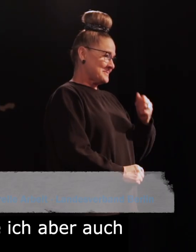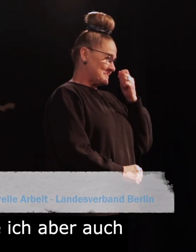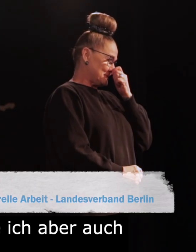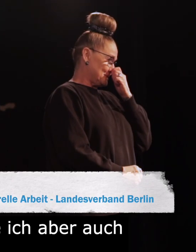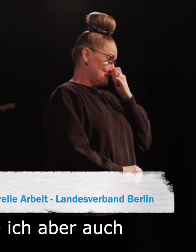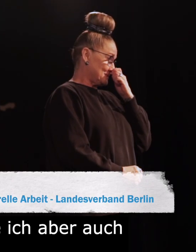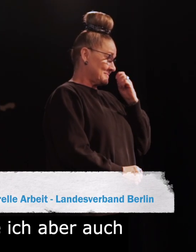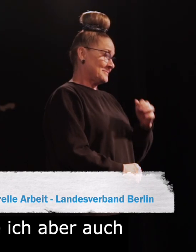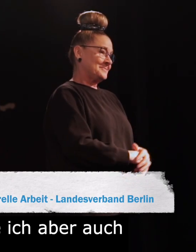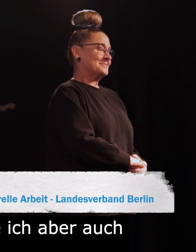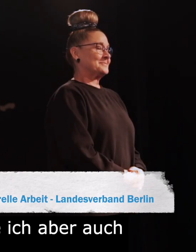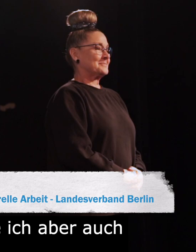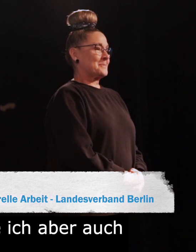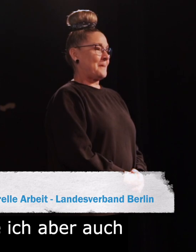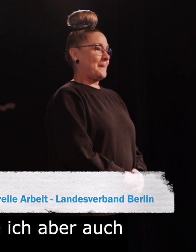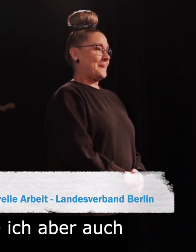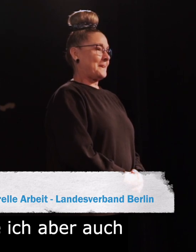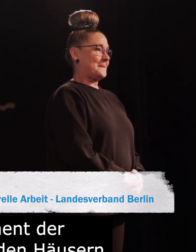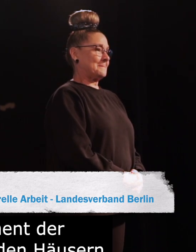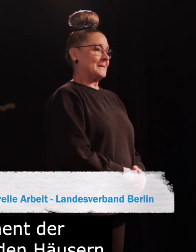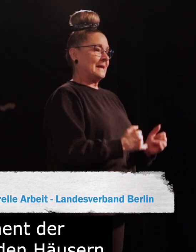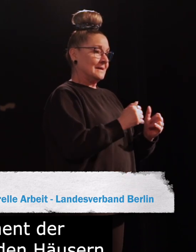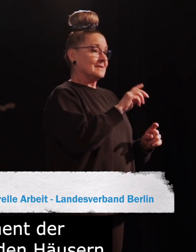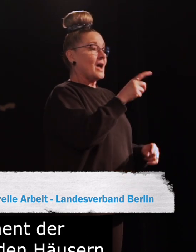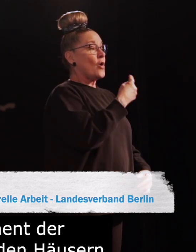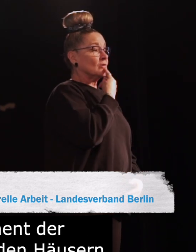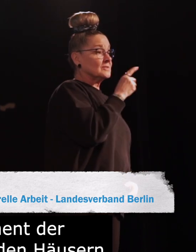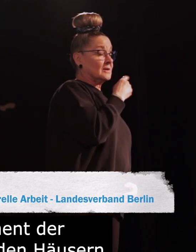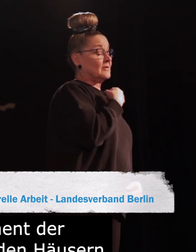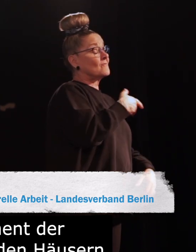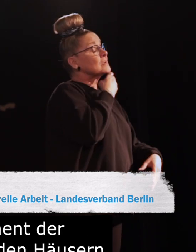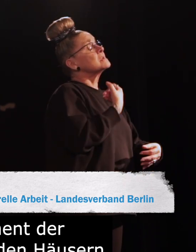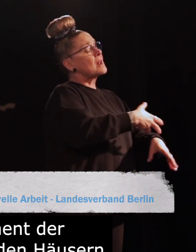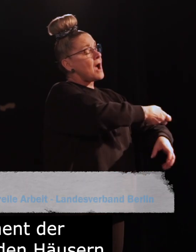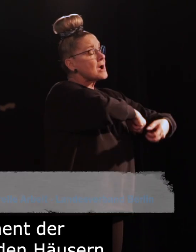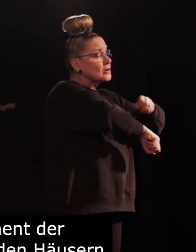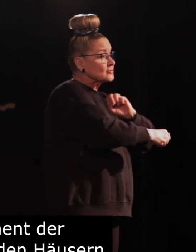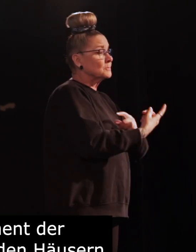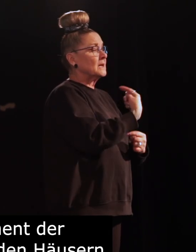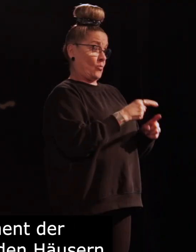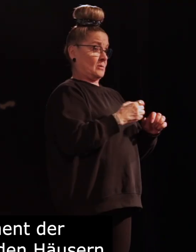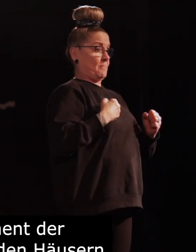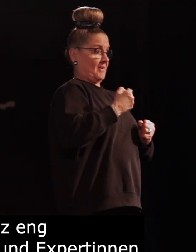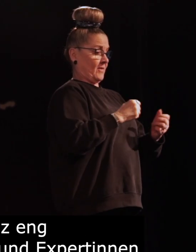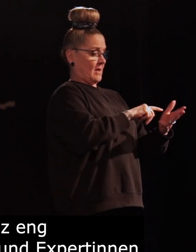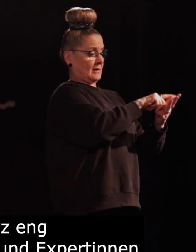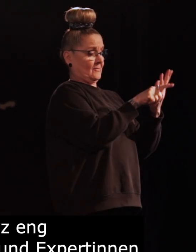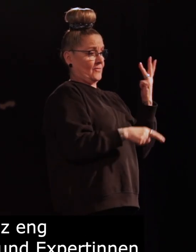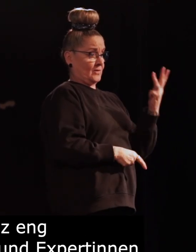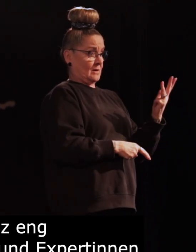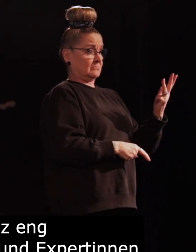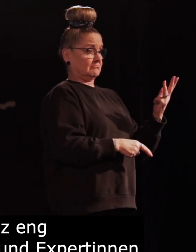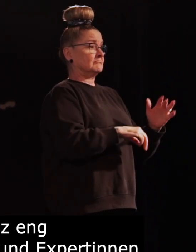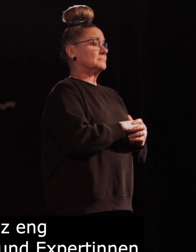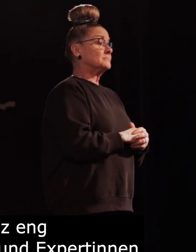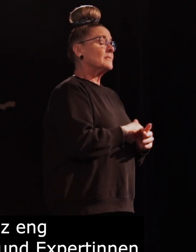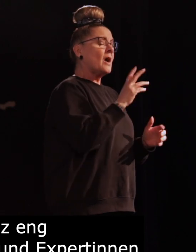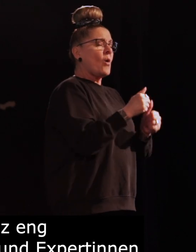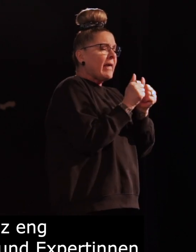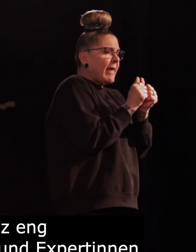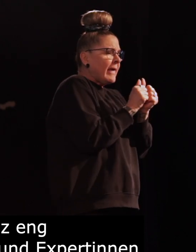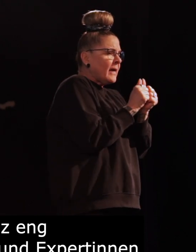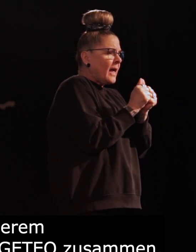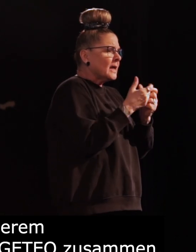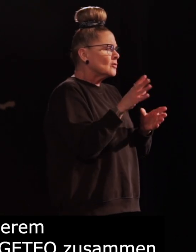Vorheben möchte ich aber auch an dieser Stelle auch das Engagement der Mitarbeitenden in den Häusern. Dabei arbeiten wir ganz eng mit